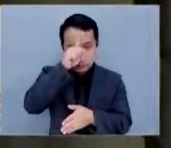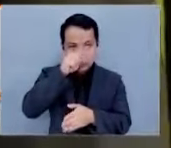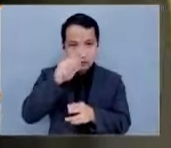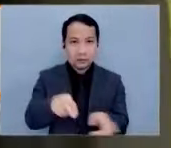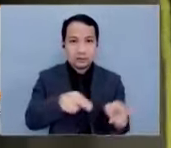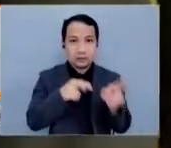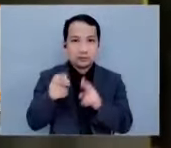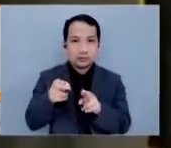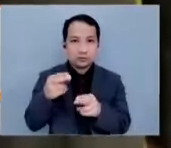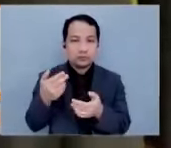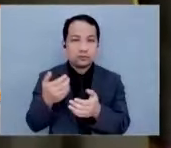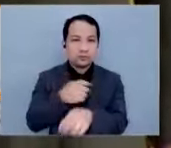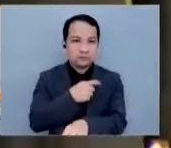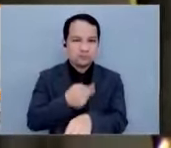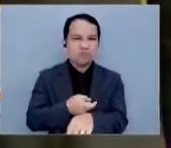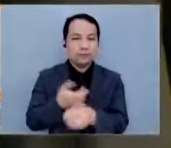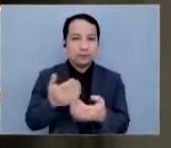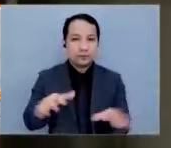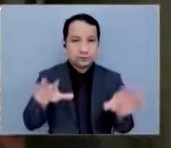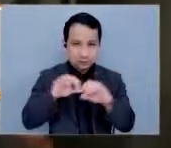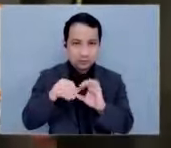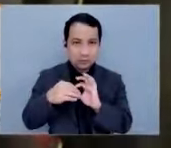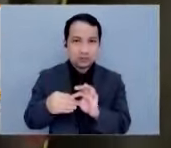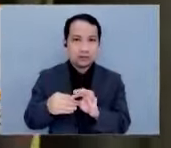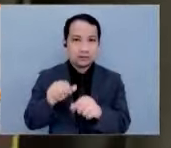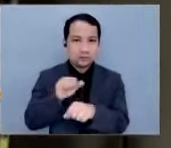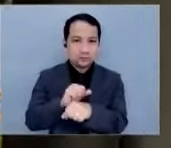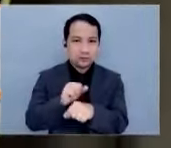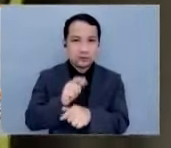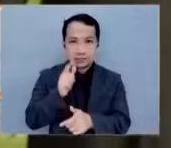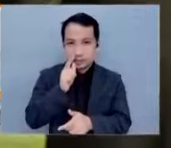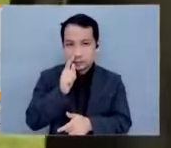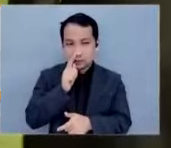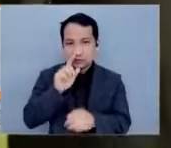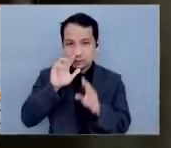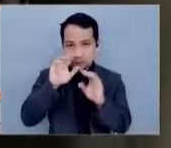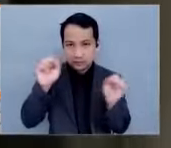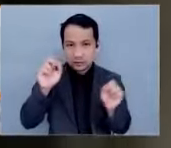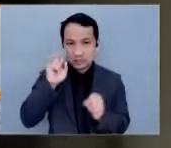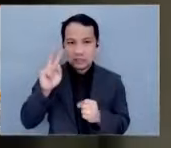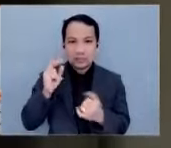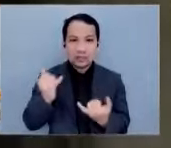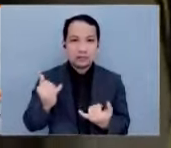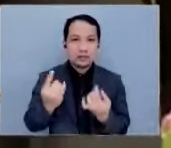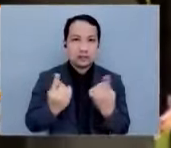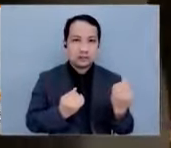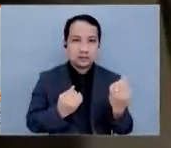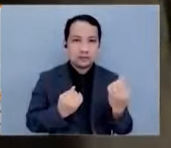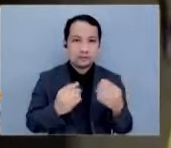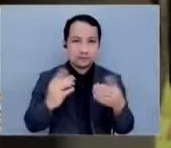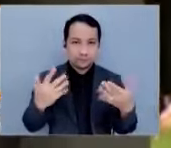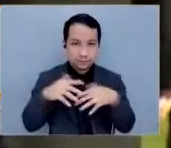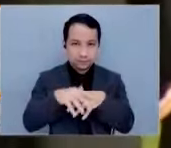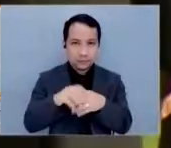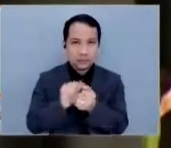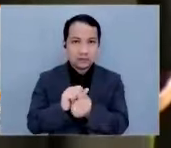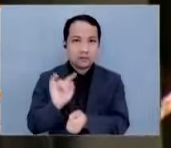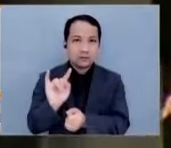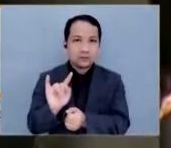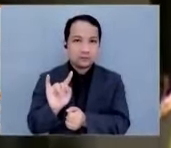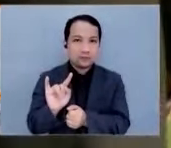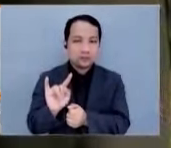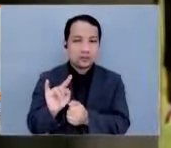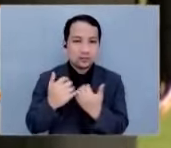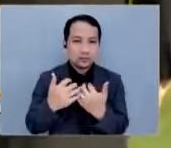energy. Pagkatapos ito ay magkakaroon ng working lunch si PBBM bago magsagawa ng isang joint press conference para makapagbigay